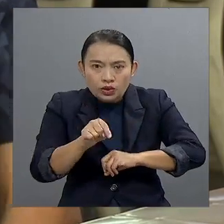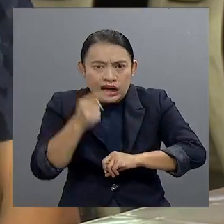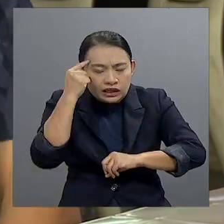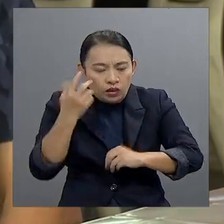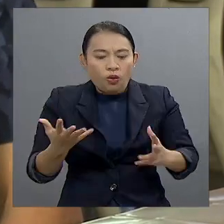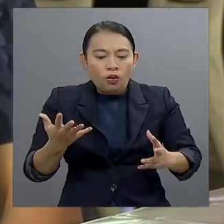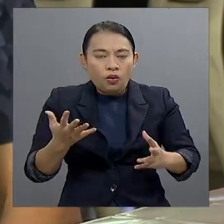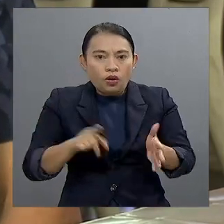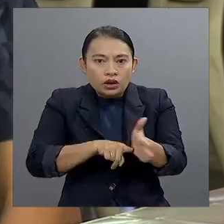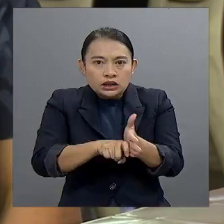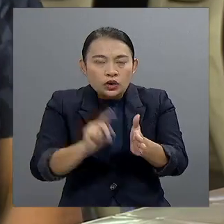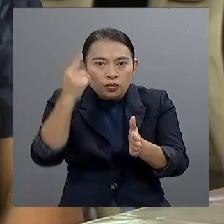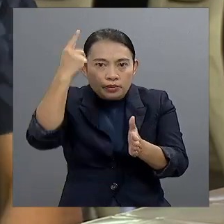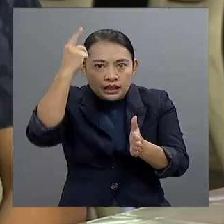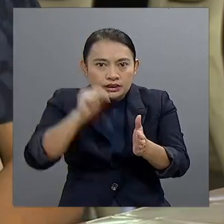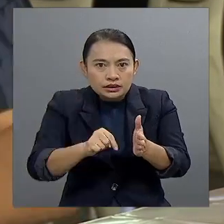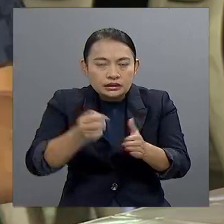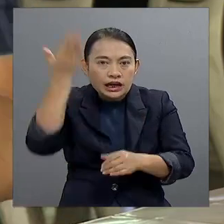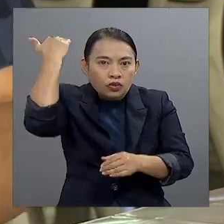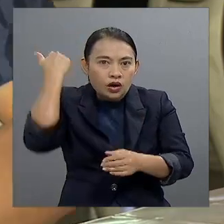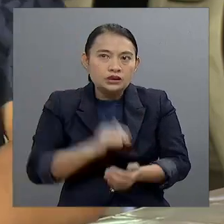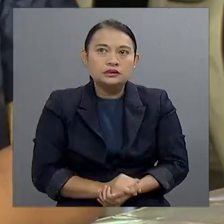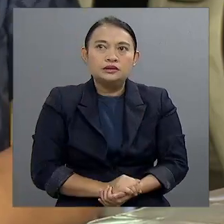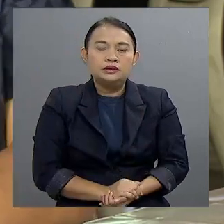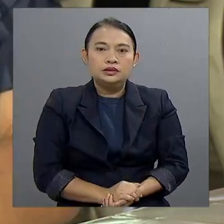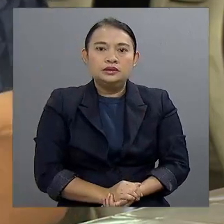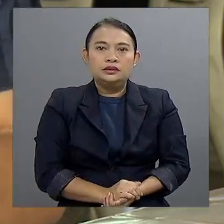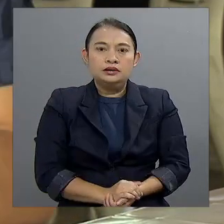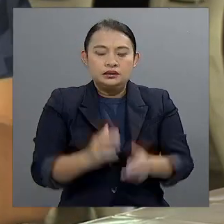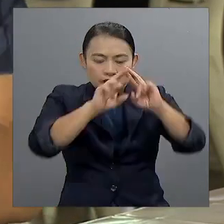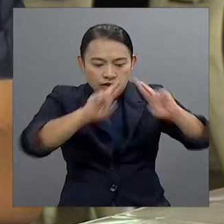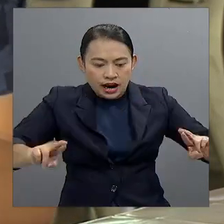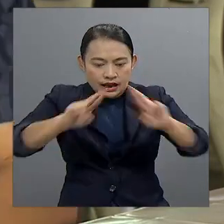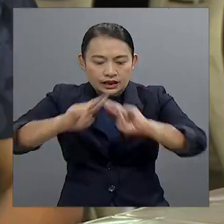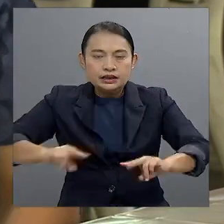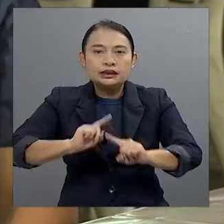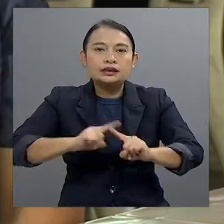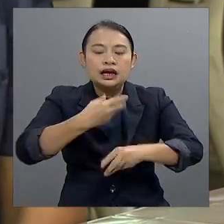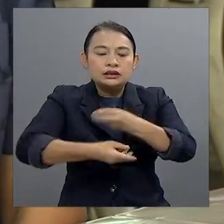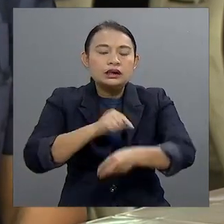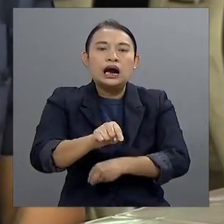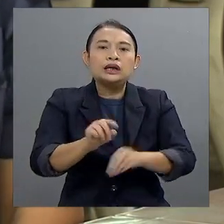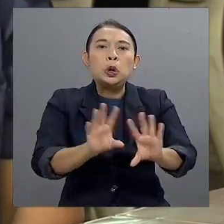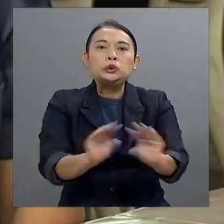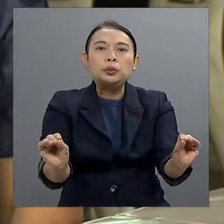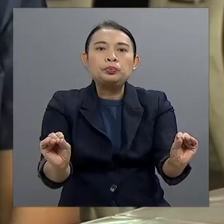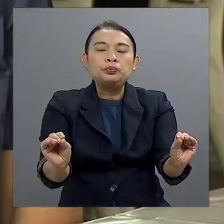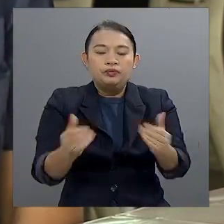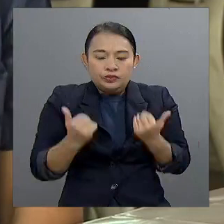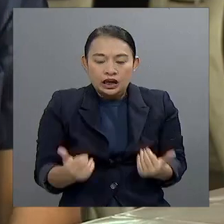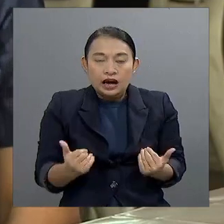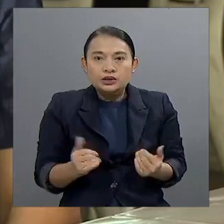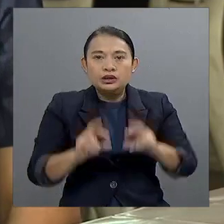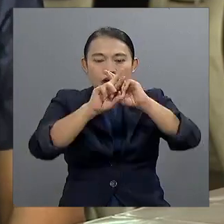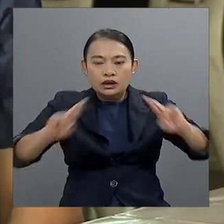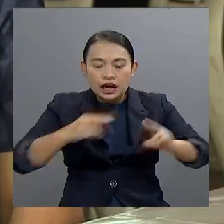ามานะฮะแต่ก็ทุกร้านจะเงียบหมดแต่ตอนนี้มันเหมือนกับร้านอาหารทะเลจะเงียบเป็นพิเศษเ